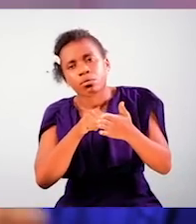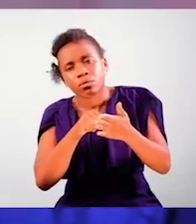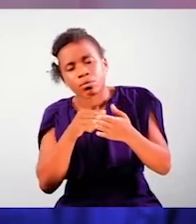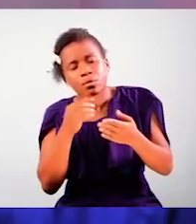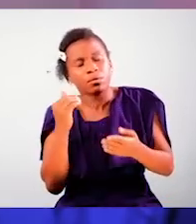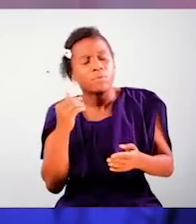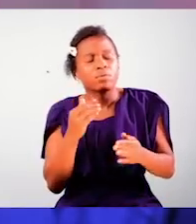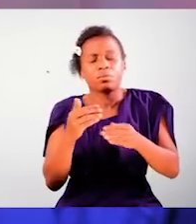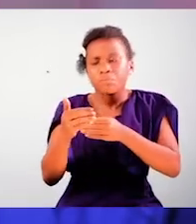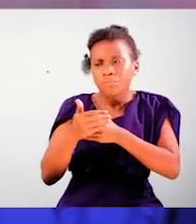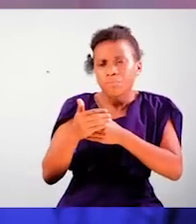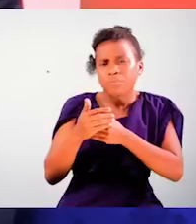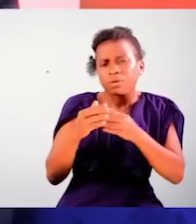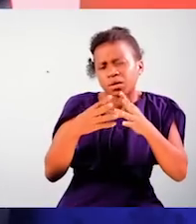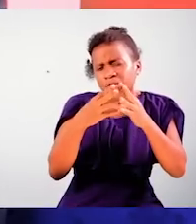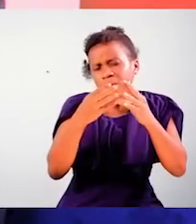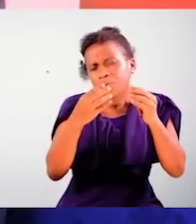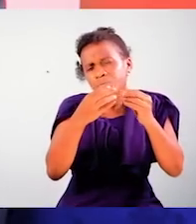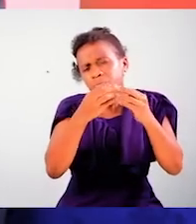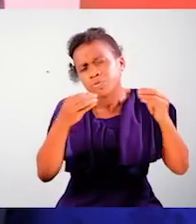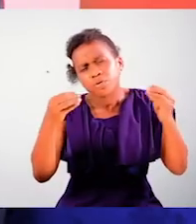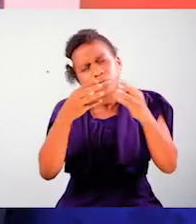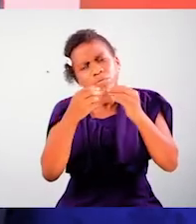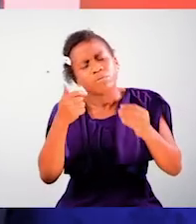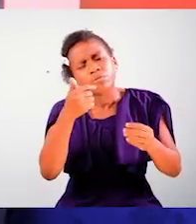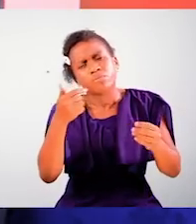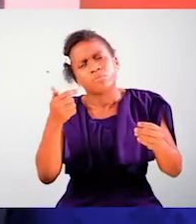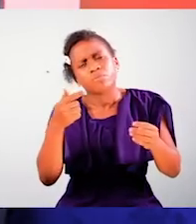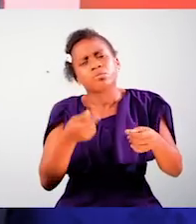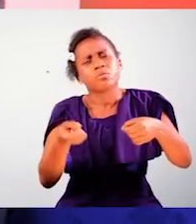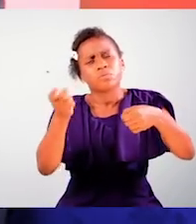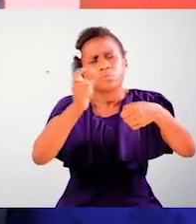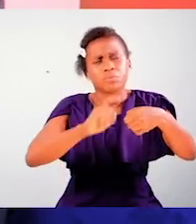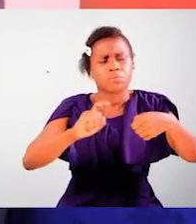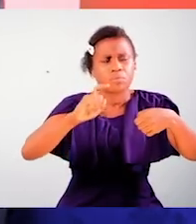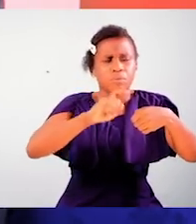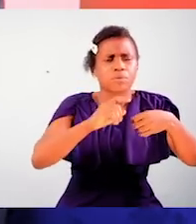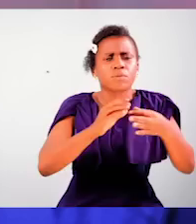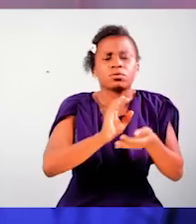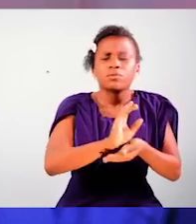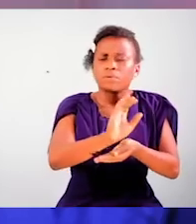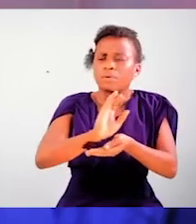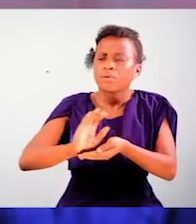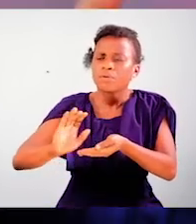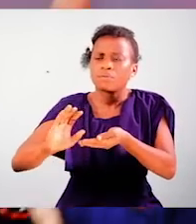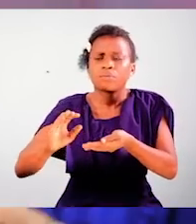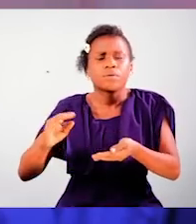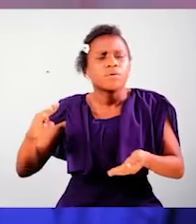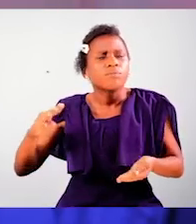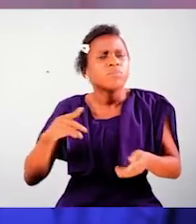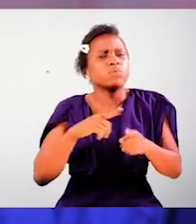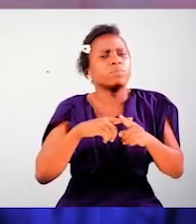kidogo tutagawana kwenye riba. Riba bilioni 400. Shule jamaa alikuwa ananiambia shule